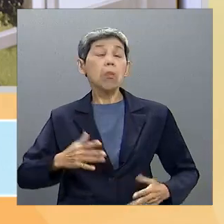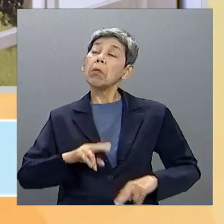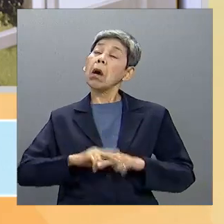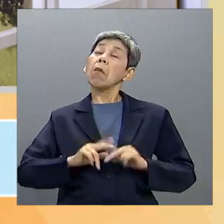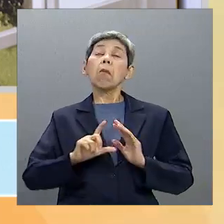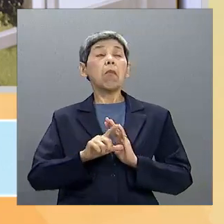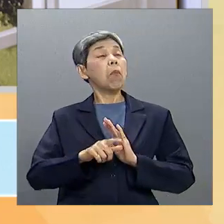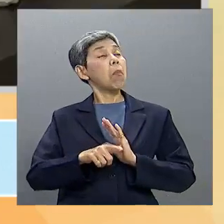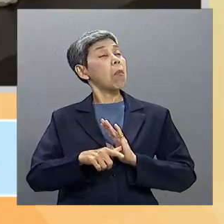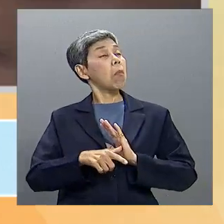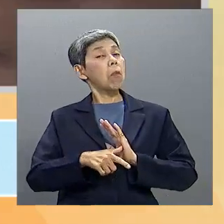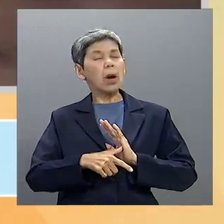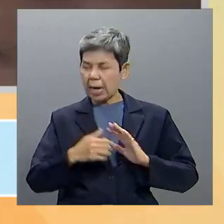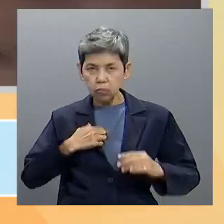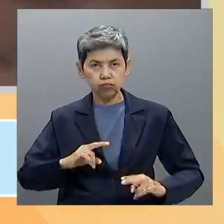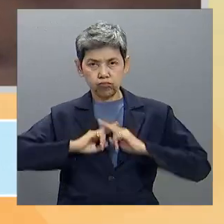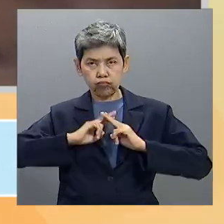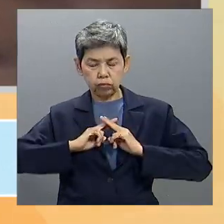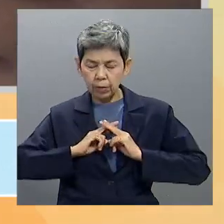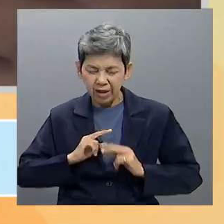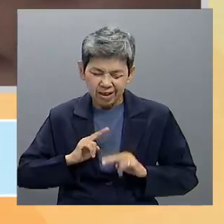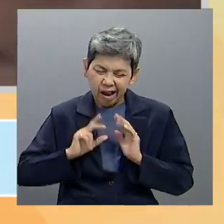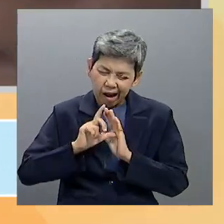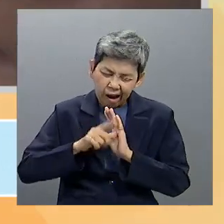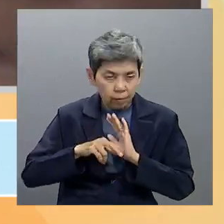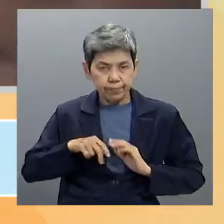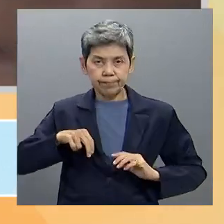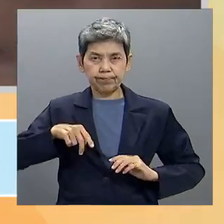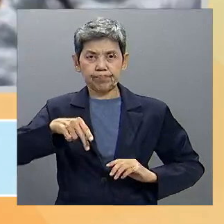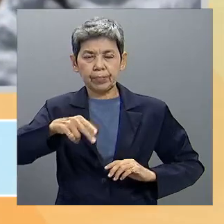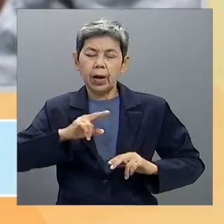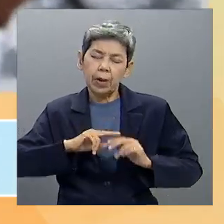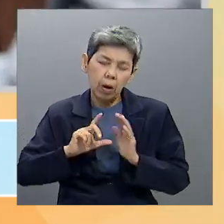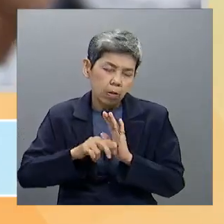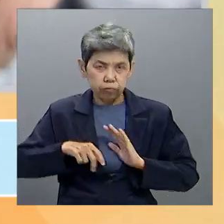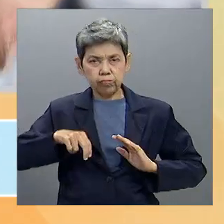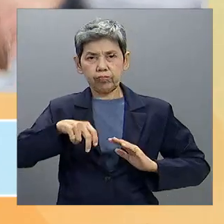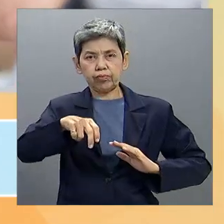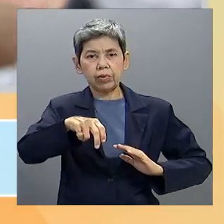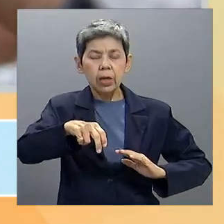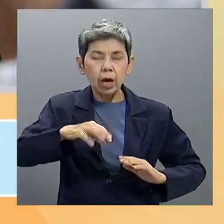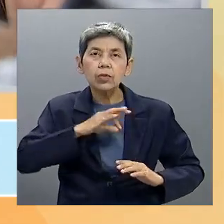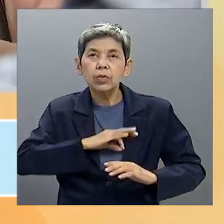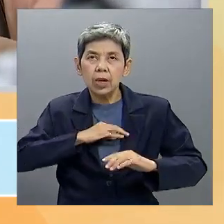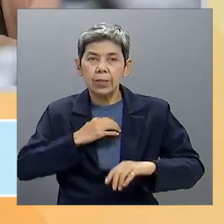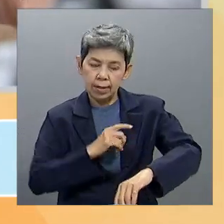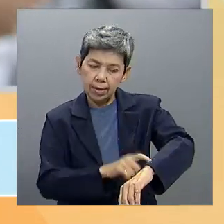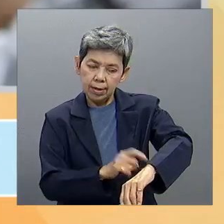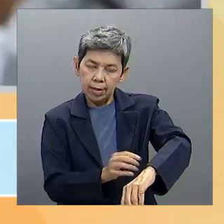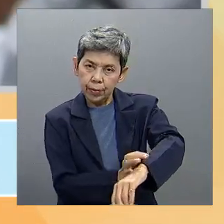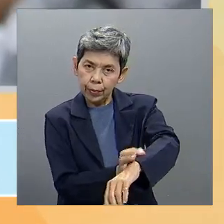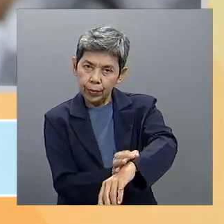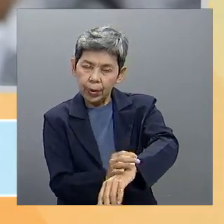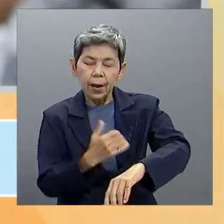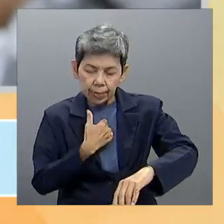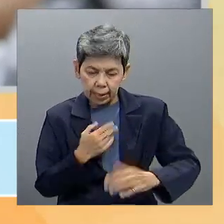ต้องมีแอปพลิเคชันต่างๆเข้ามาเกี่ยวข้องนะครับในการที่จะเตือนว่าเนี่ยเราควรที่จะลุกยืนได้แล้วนะอย่าง Apple Watch บางทีก็จะเตือนได้ว่าเนี่ยเราถึงเวลายืนแล้วห